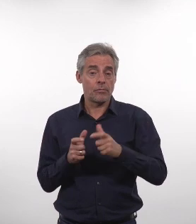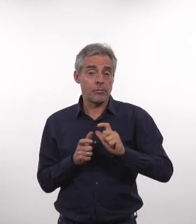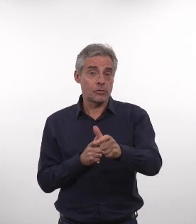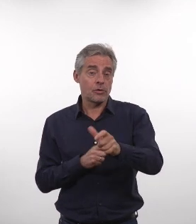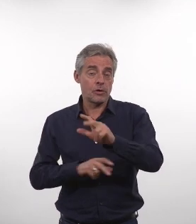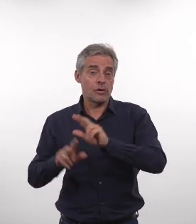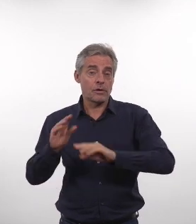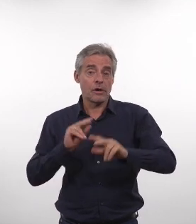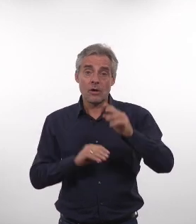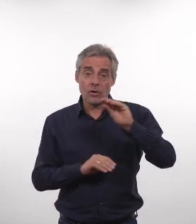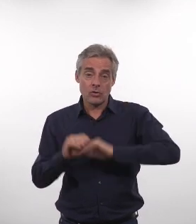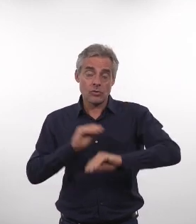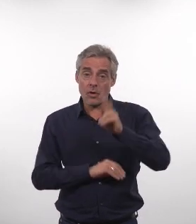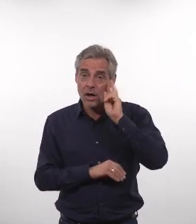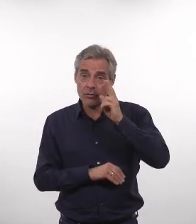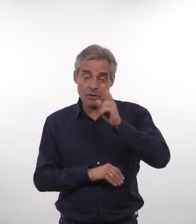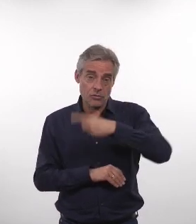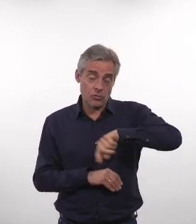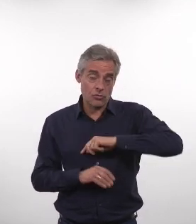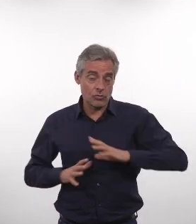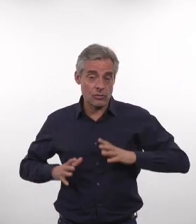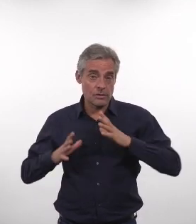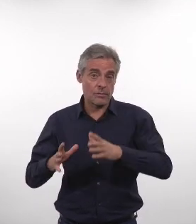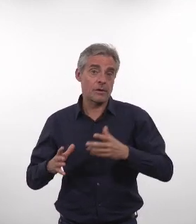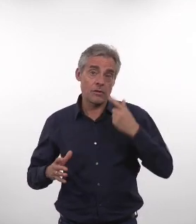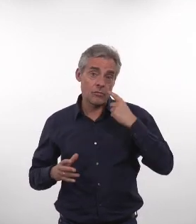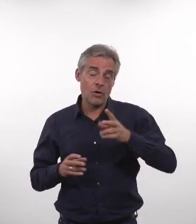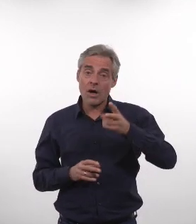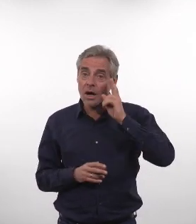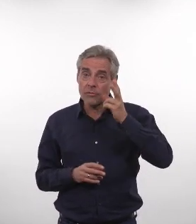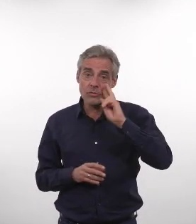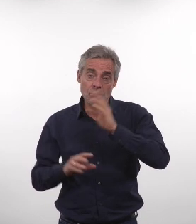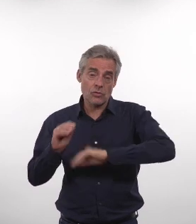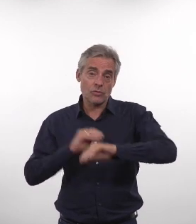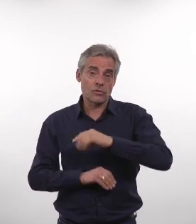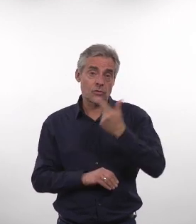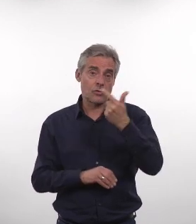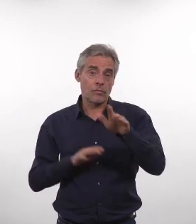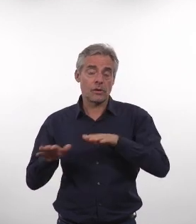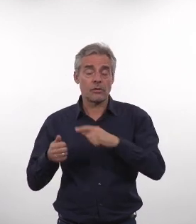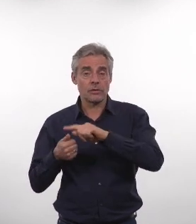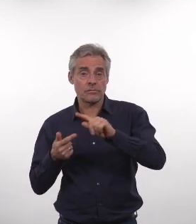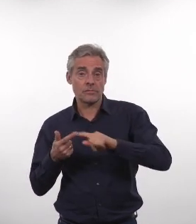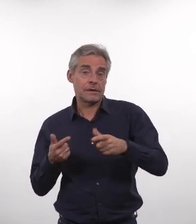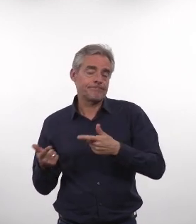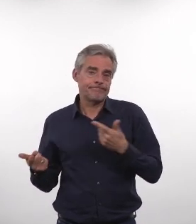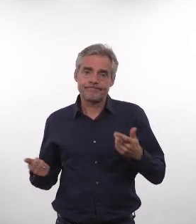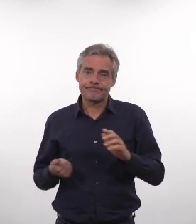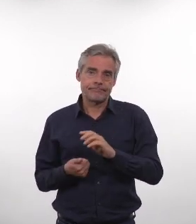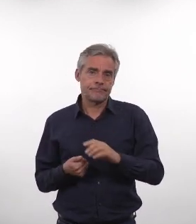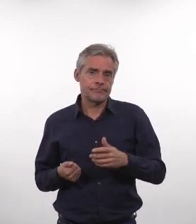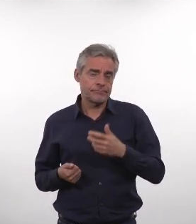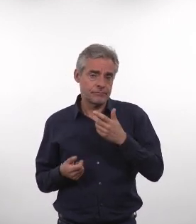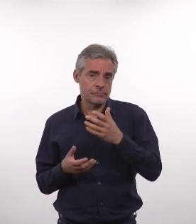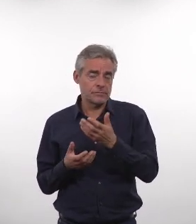soins. Nous, on s'implique dans cette habituation aux soins de 2 façons. On peut pas la faire, on peut pas mettre en